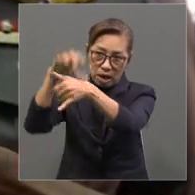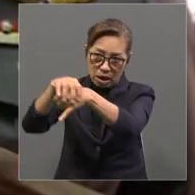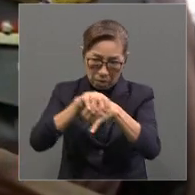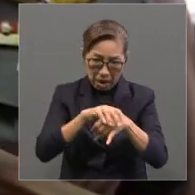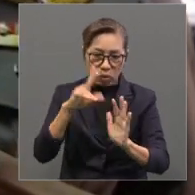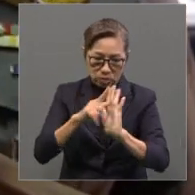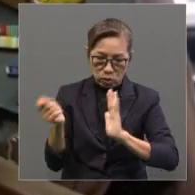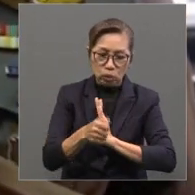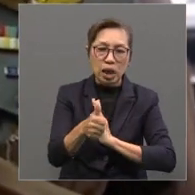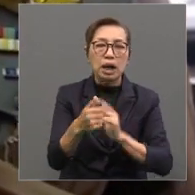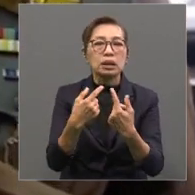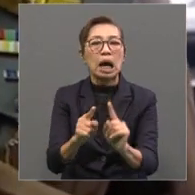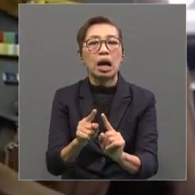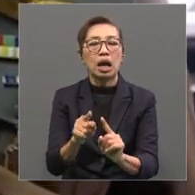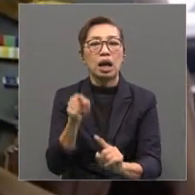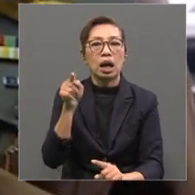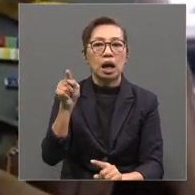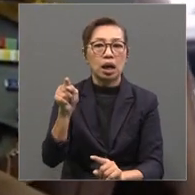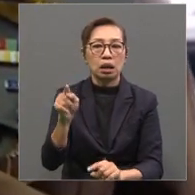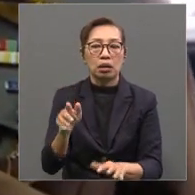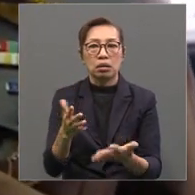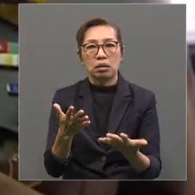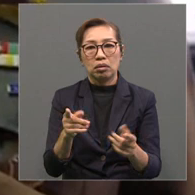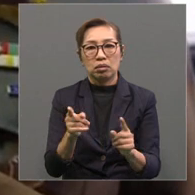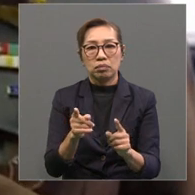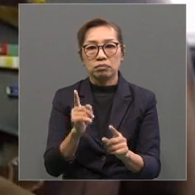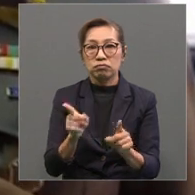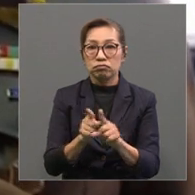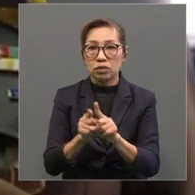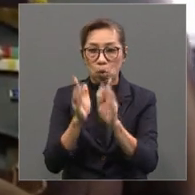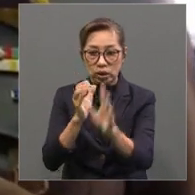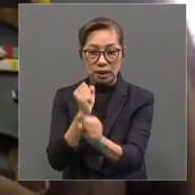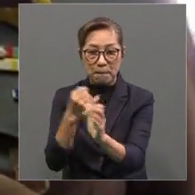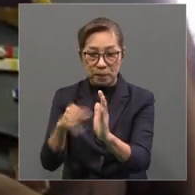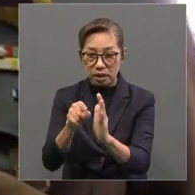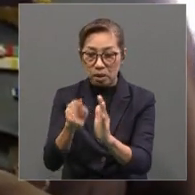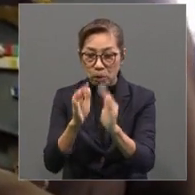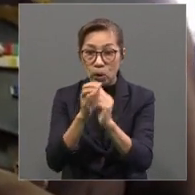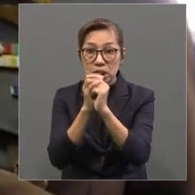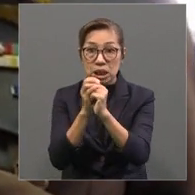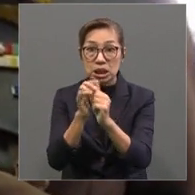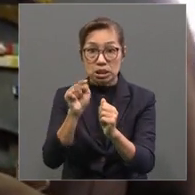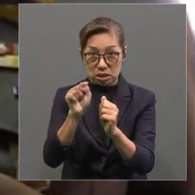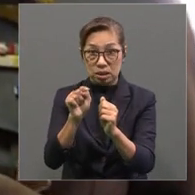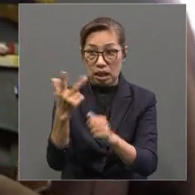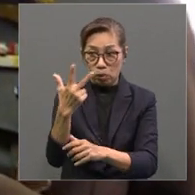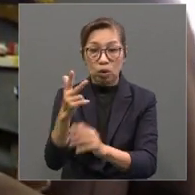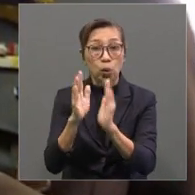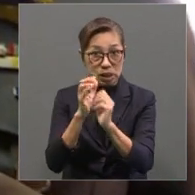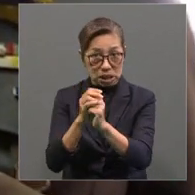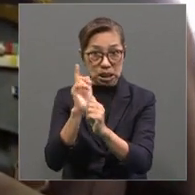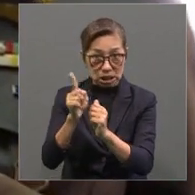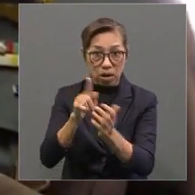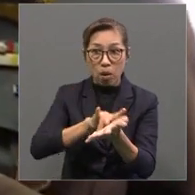าตามกฎหมายหลักบุคคลเนี่ยผู้กระทำผิดเป็นคนจีนคนเสียชีวิตคนจีนเนี่ยท